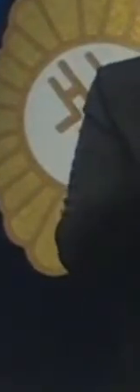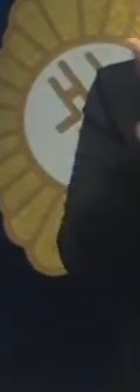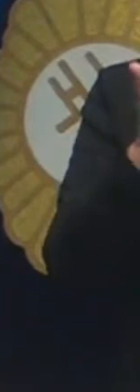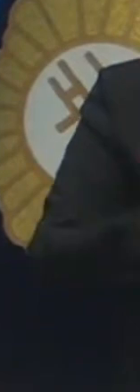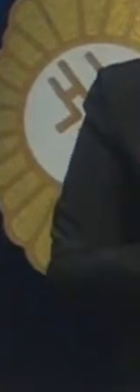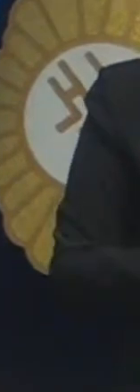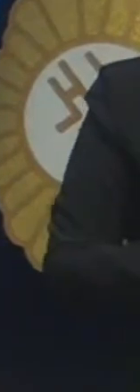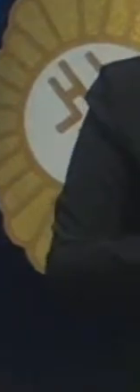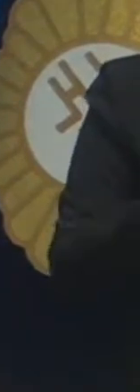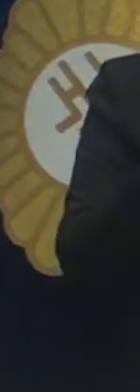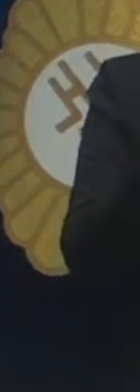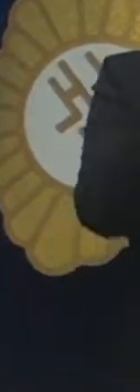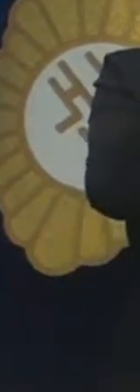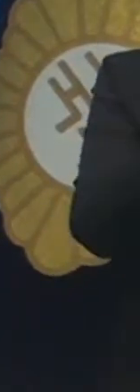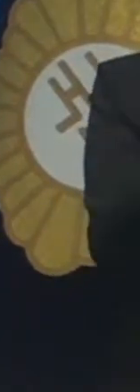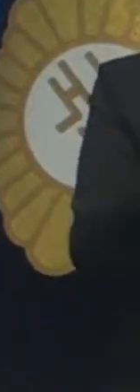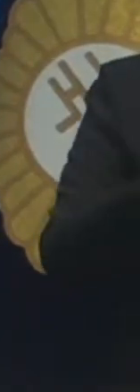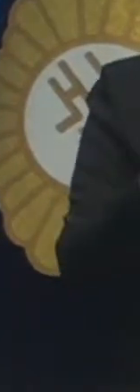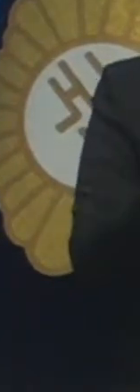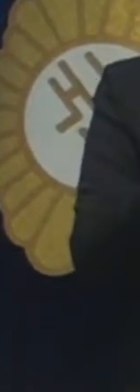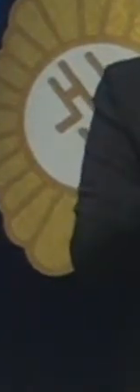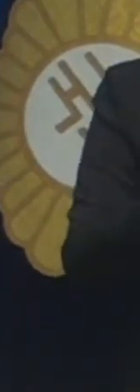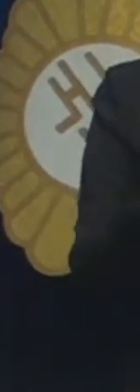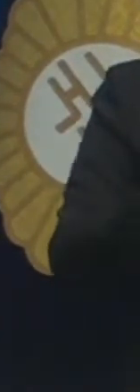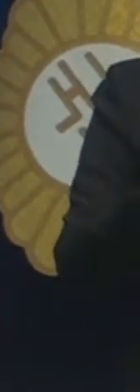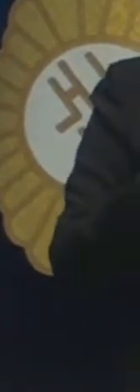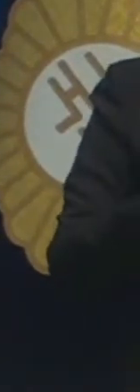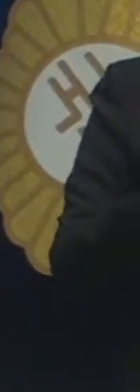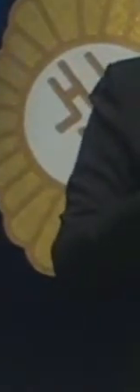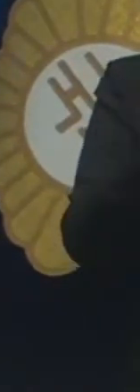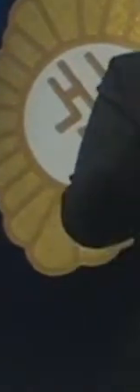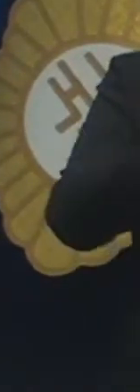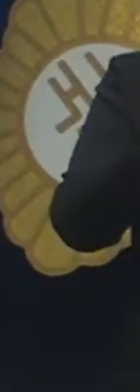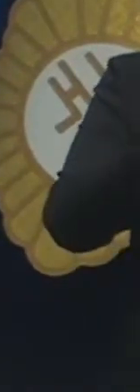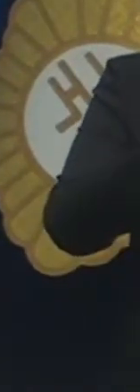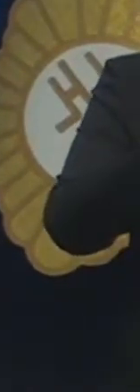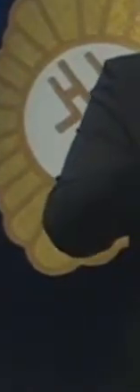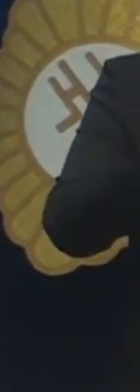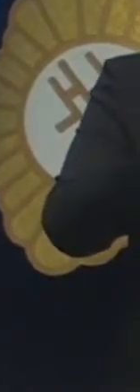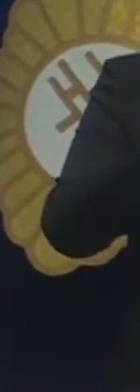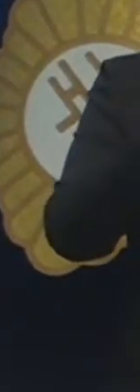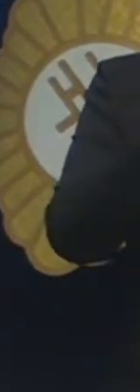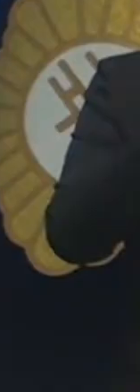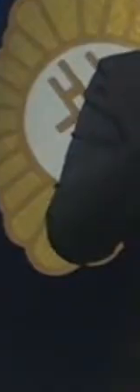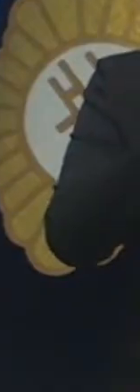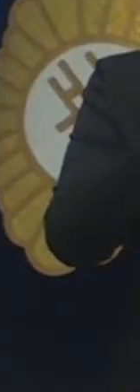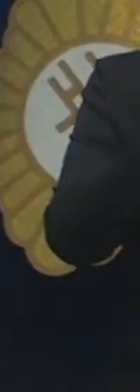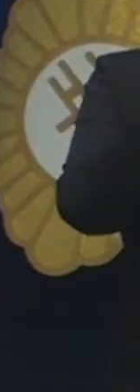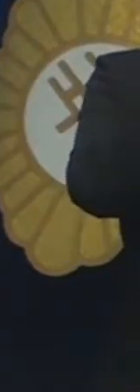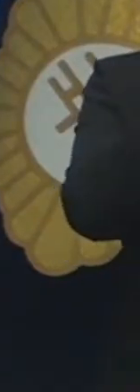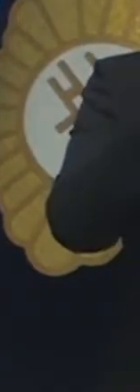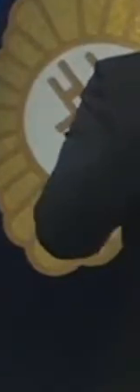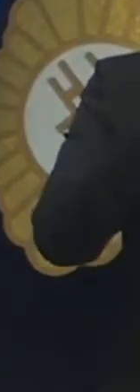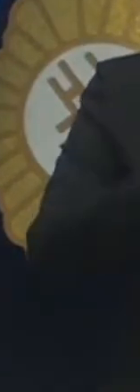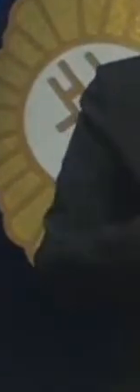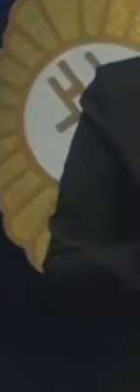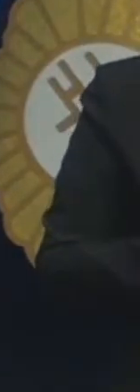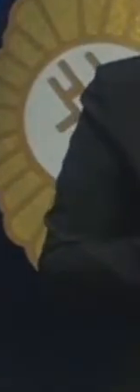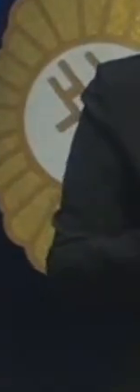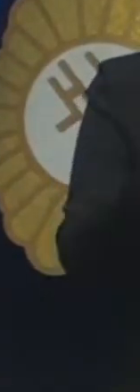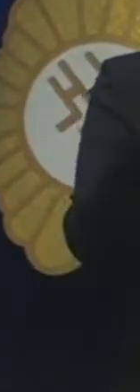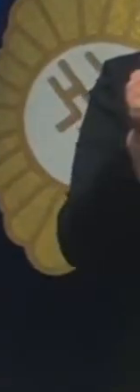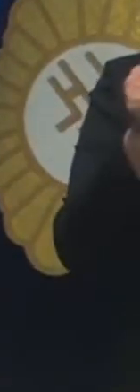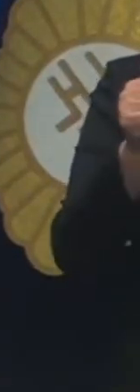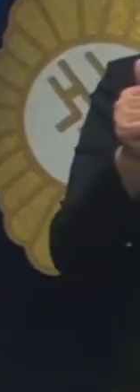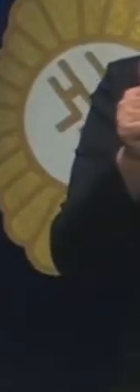홈플러스 정상화를 하기 위해서는 현재 현행법의 그런 사각지대 법원에서 하는